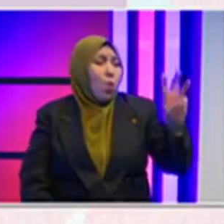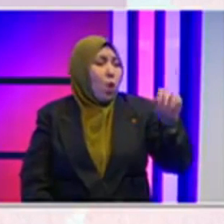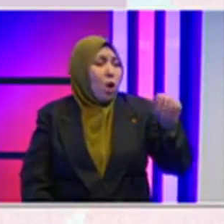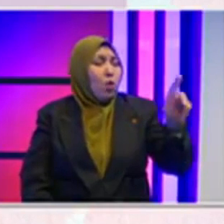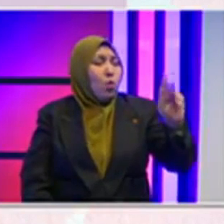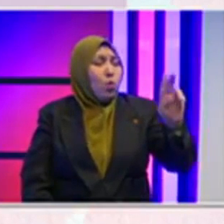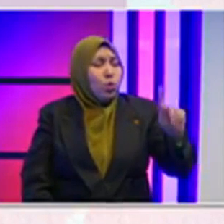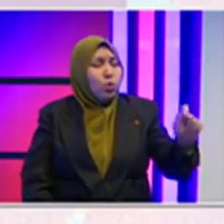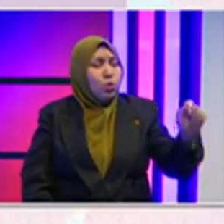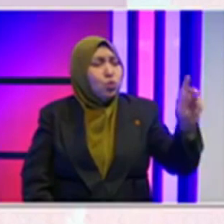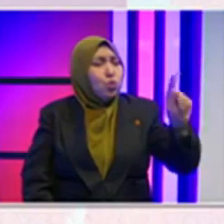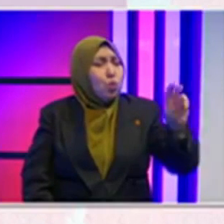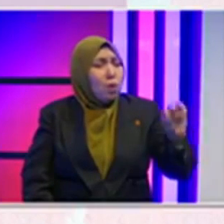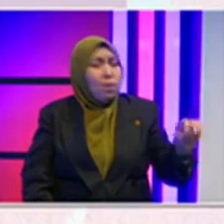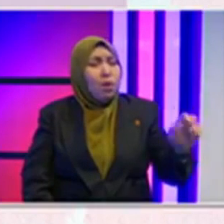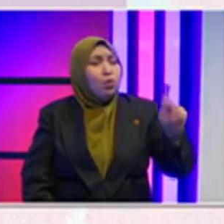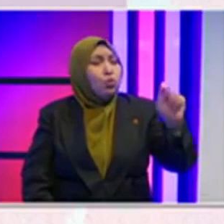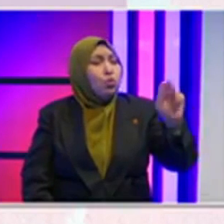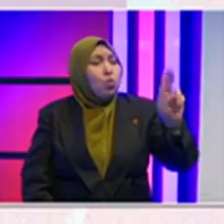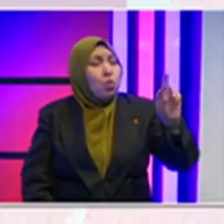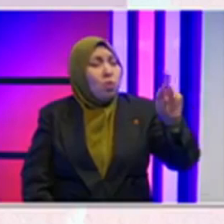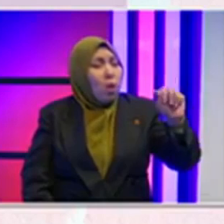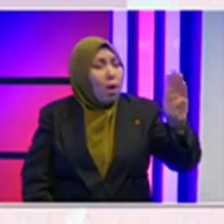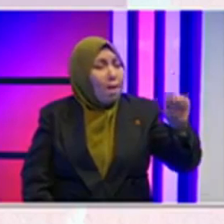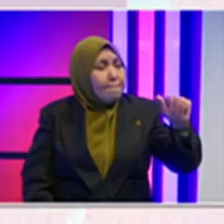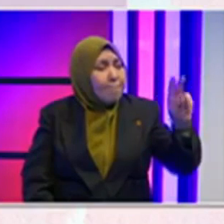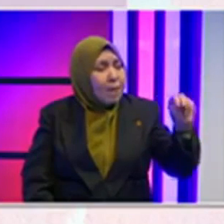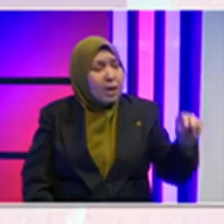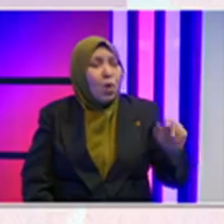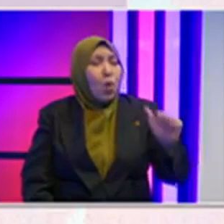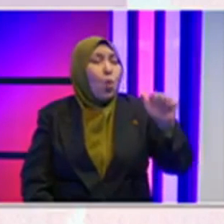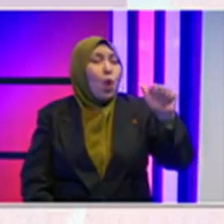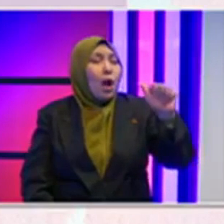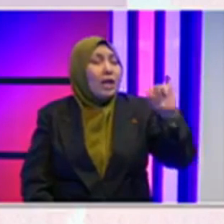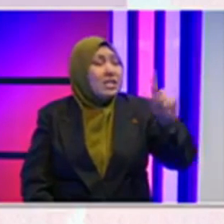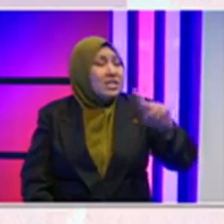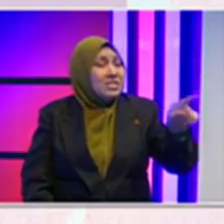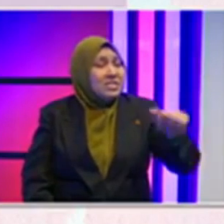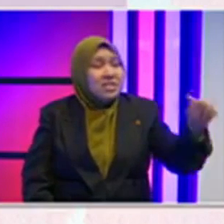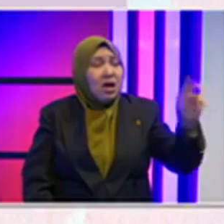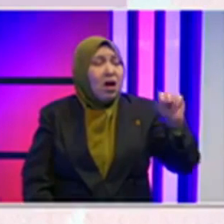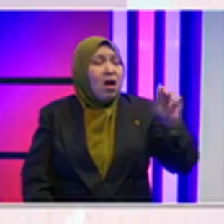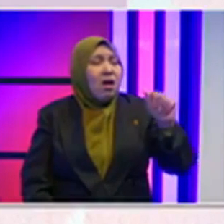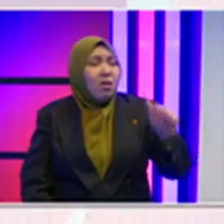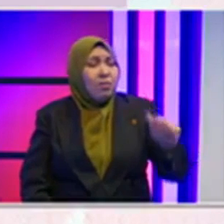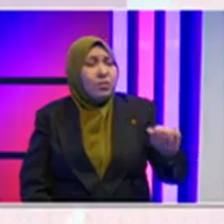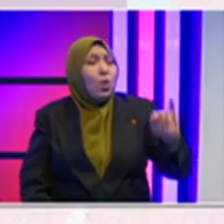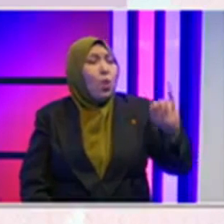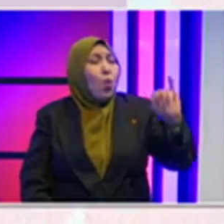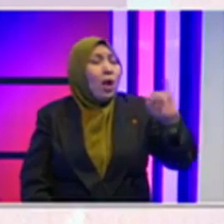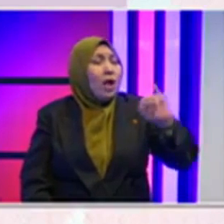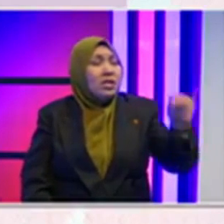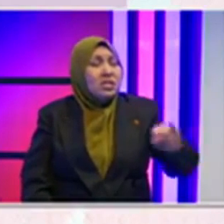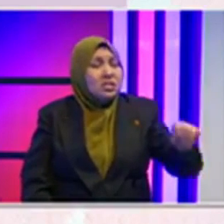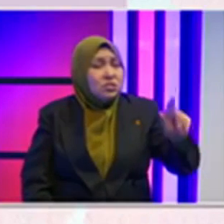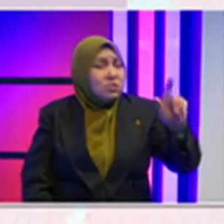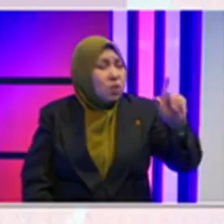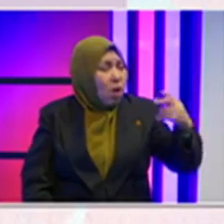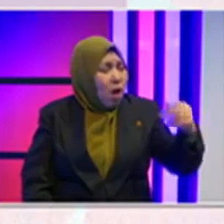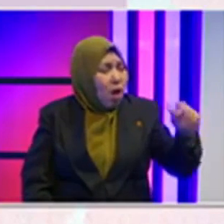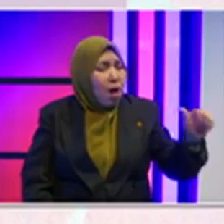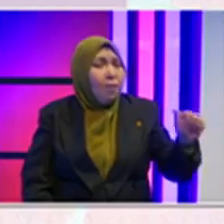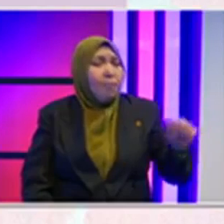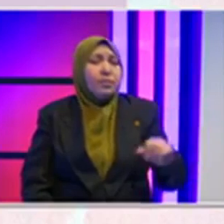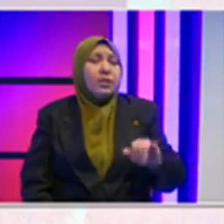Tum to hold awuarium warna-warni warna